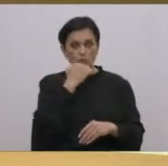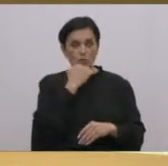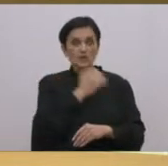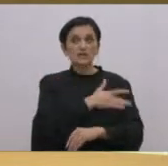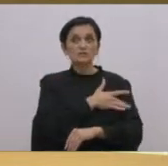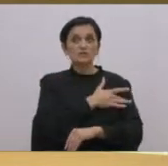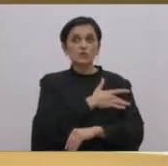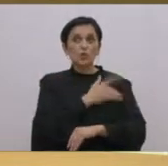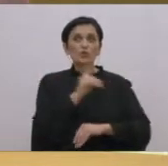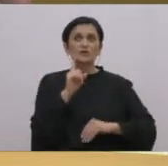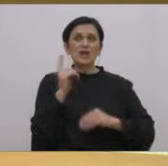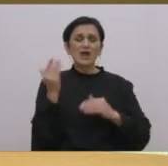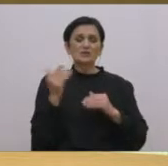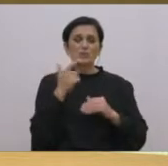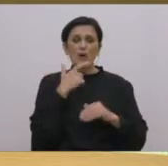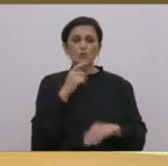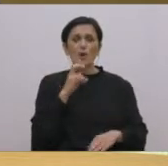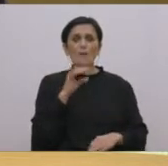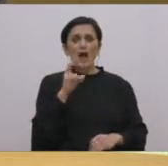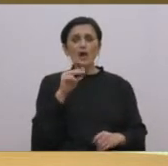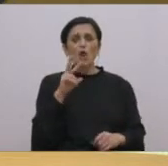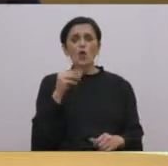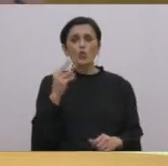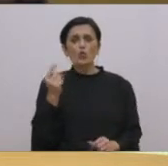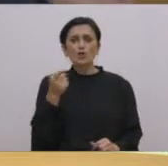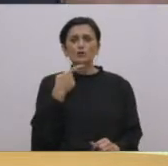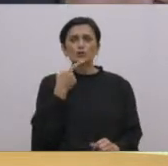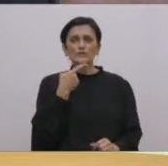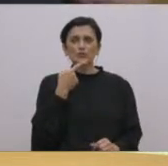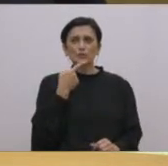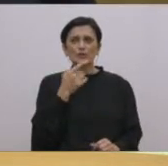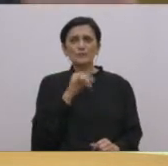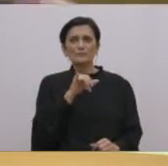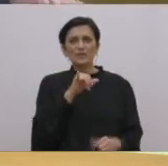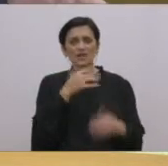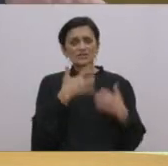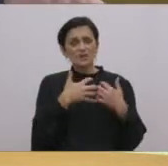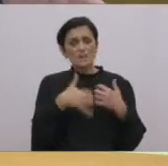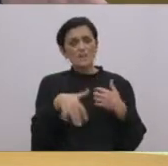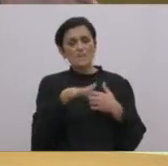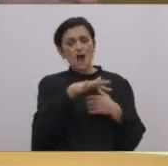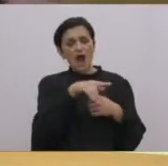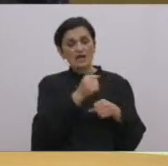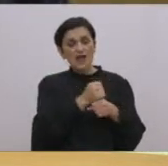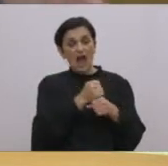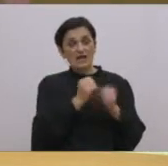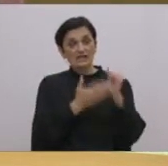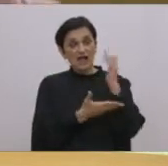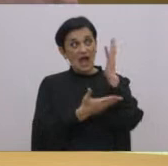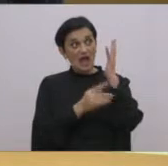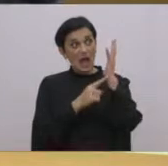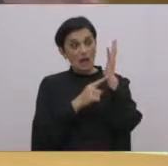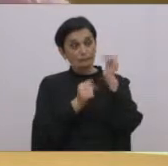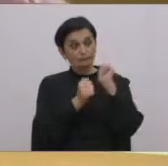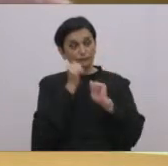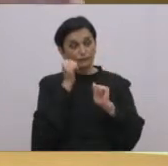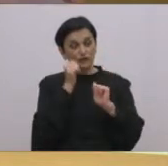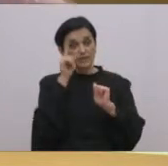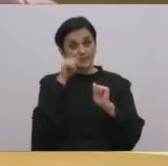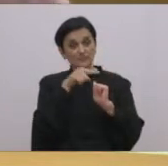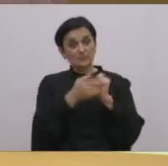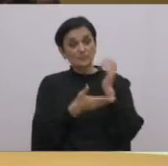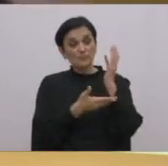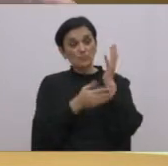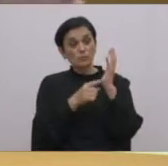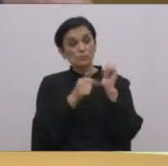da ramdenits arunda izakhus ekha batuno bekam liluashuma ro sadgas parki gaketda da ik khe gakhma da rodesats vitsit ro im khes